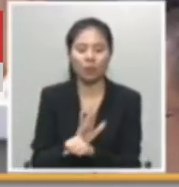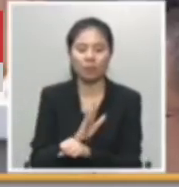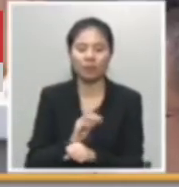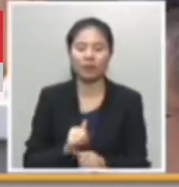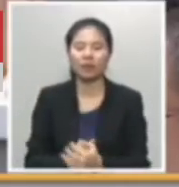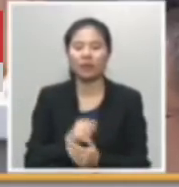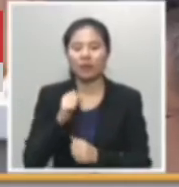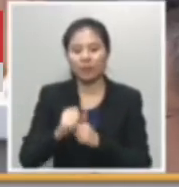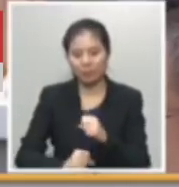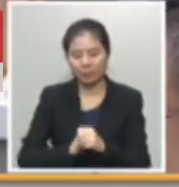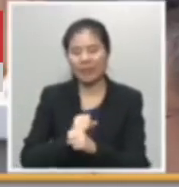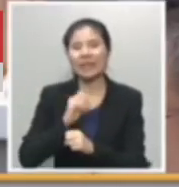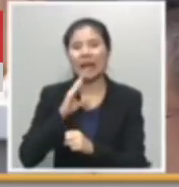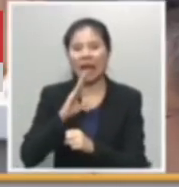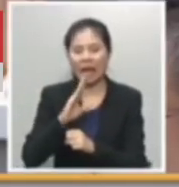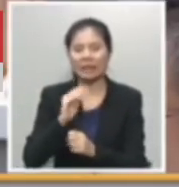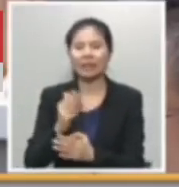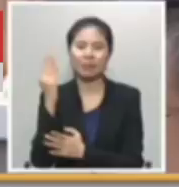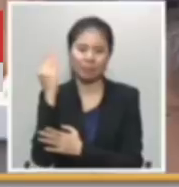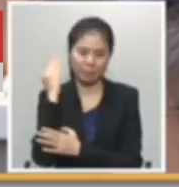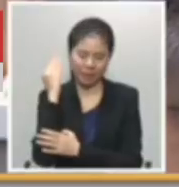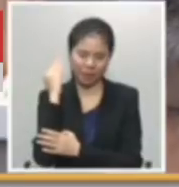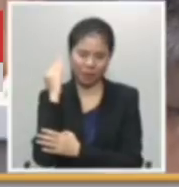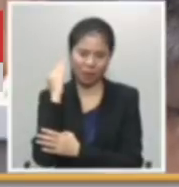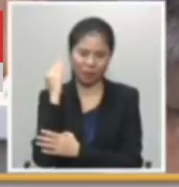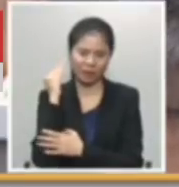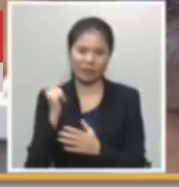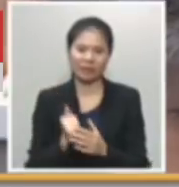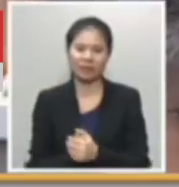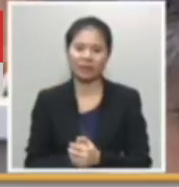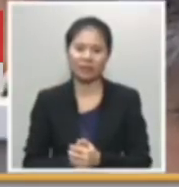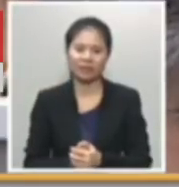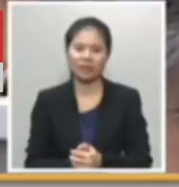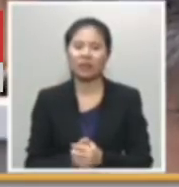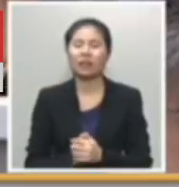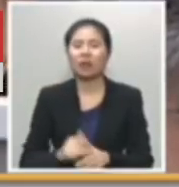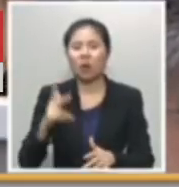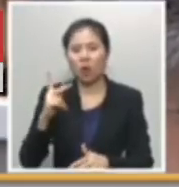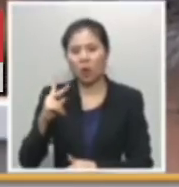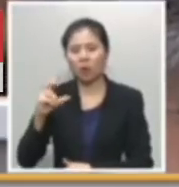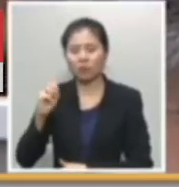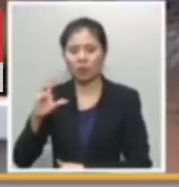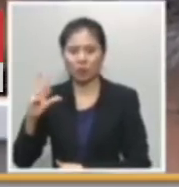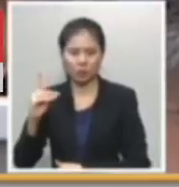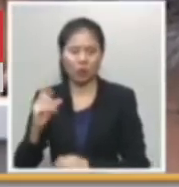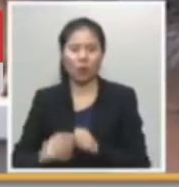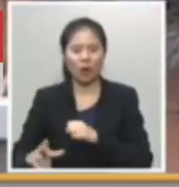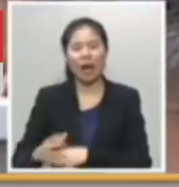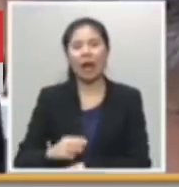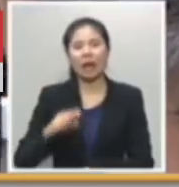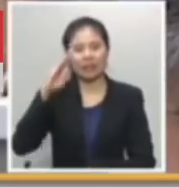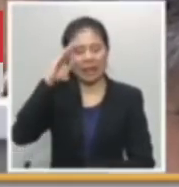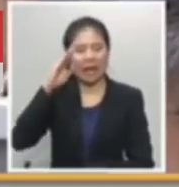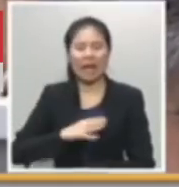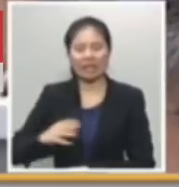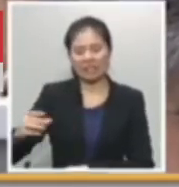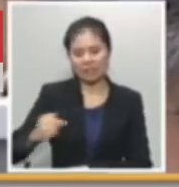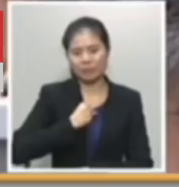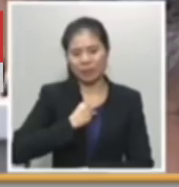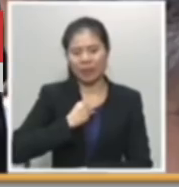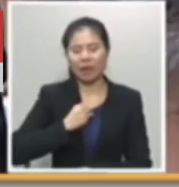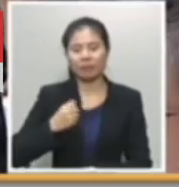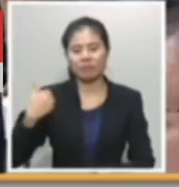5ปีที่พวกท่านผมยังเรียกท่านว่าเผด็จการโจรกบฏที่ยึดอำนาจแน่จริงฟ้องผม